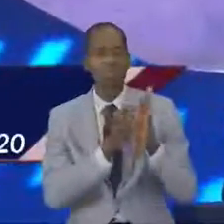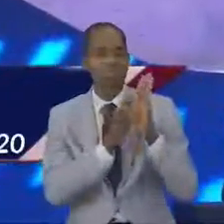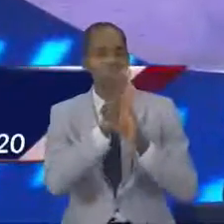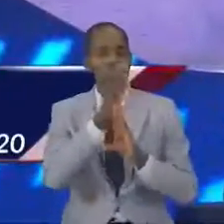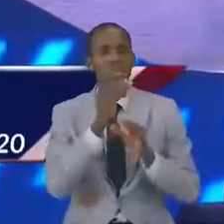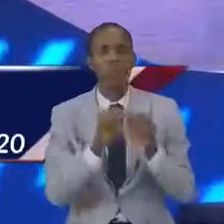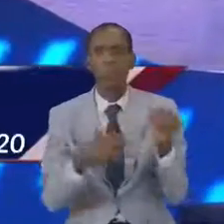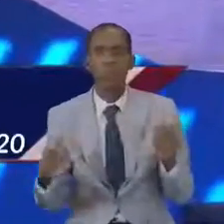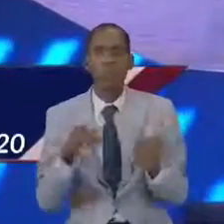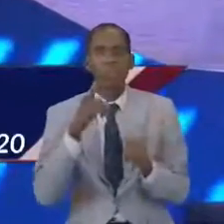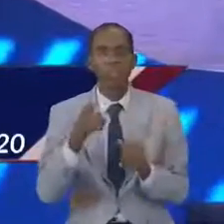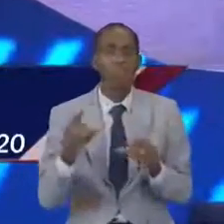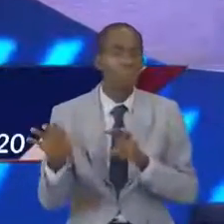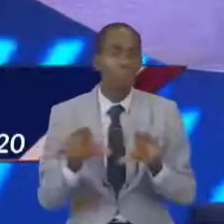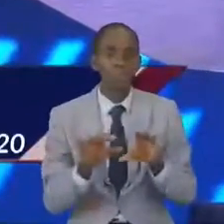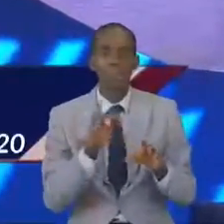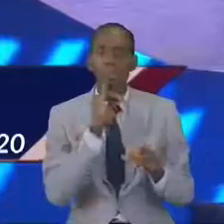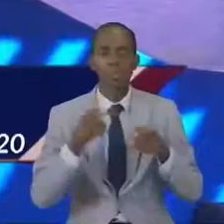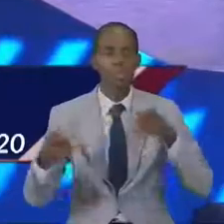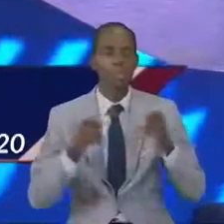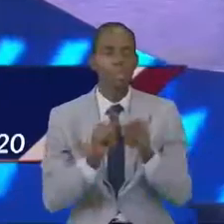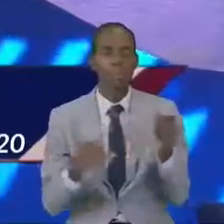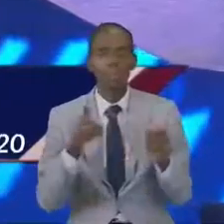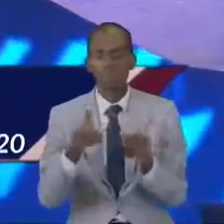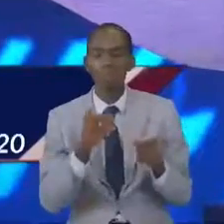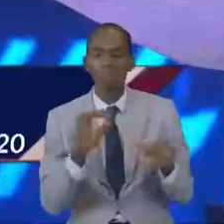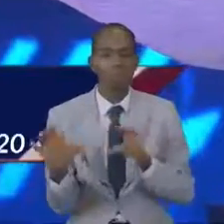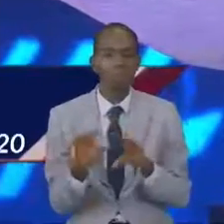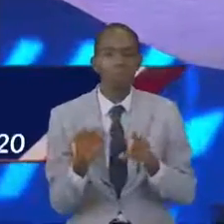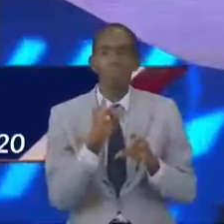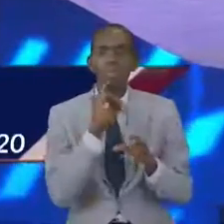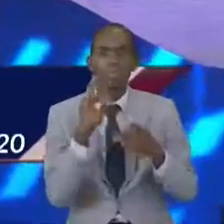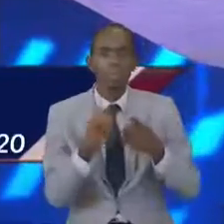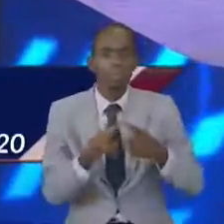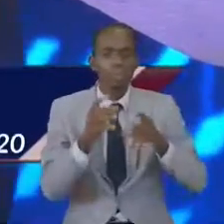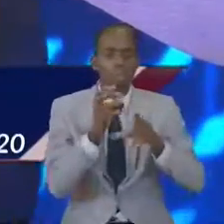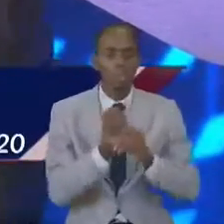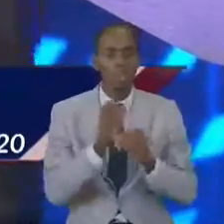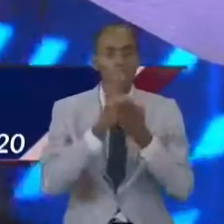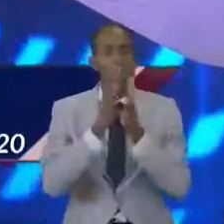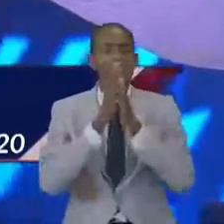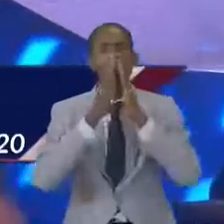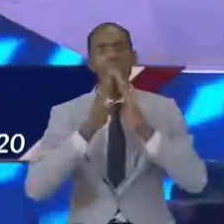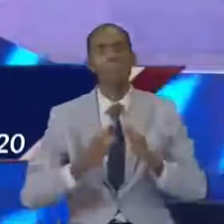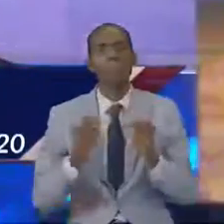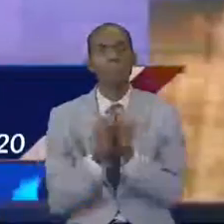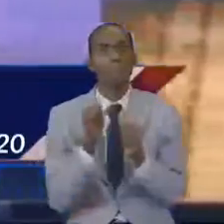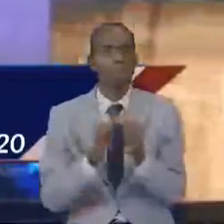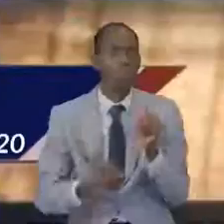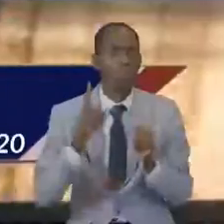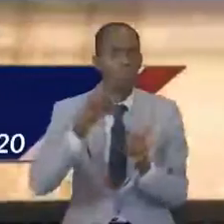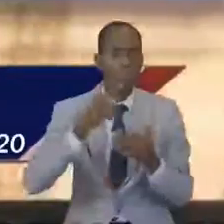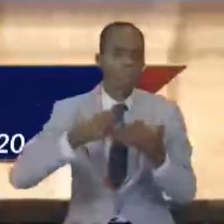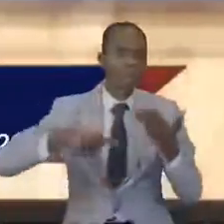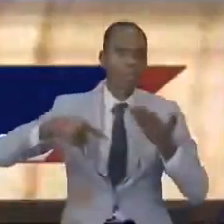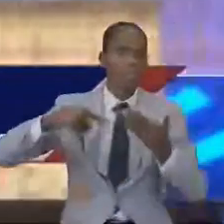est dicté tout est contrôlé tout ce que vous faites est diriger vers la possession de la paix avec